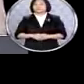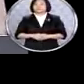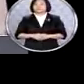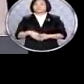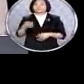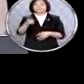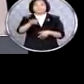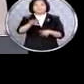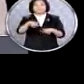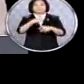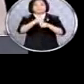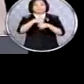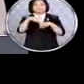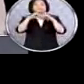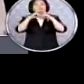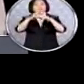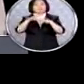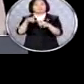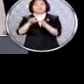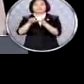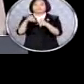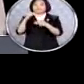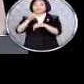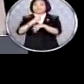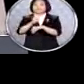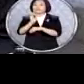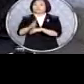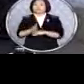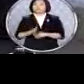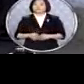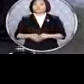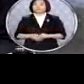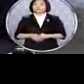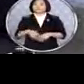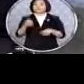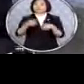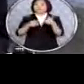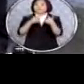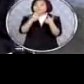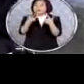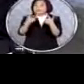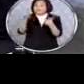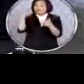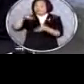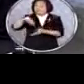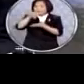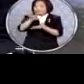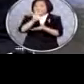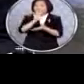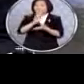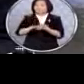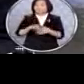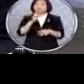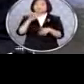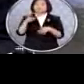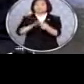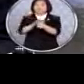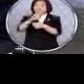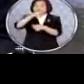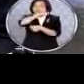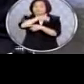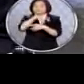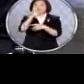请马英九先生回答，时间是1分30秒。 关于633，当初提出来的时候是跟爱台十二建设